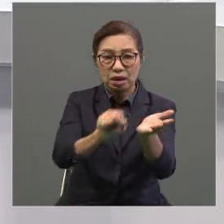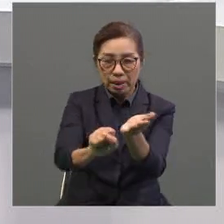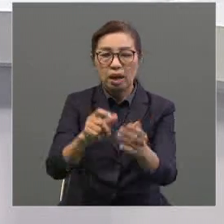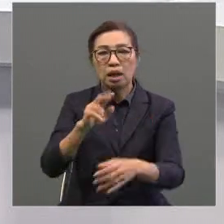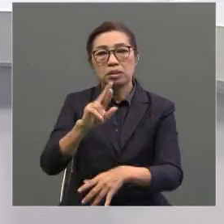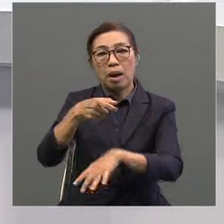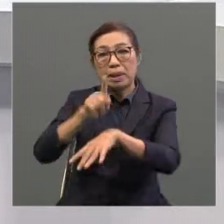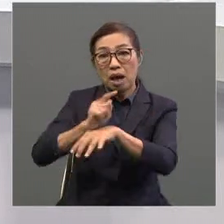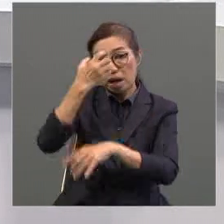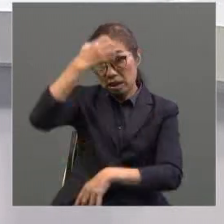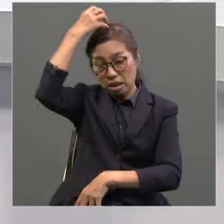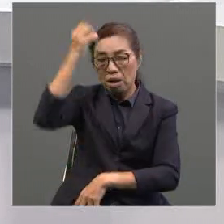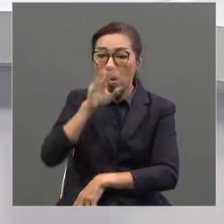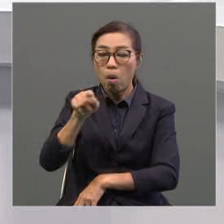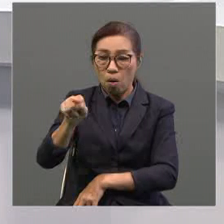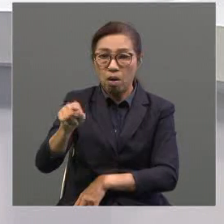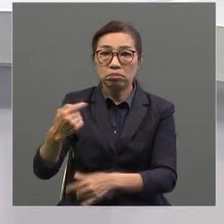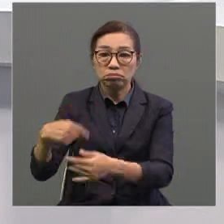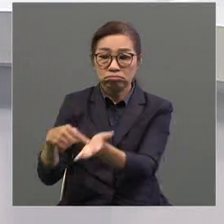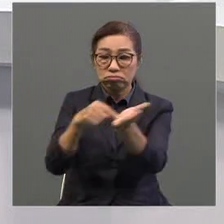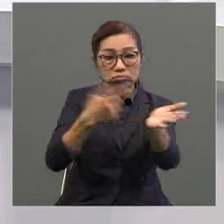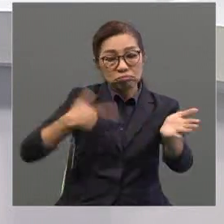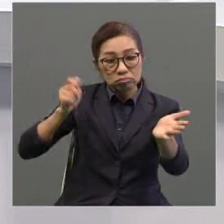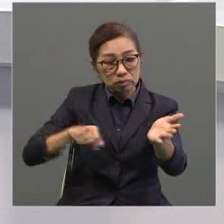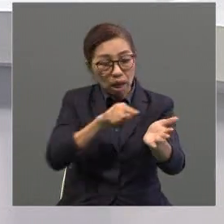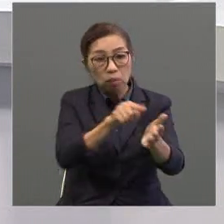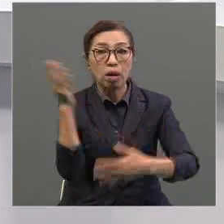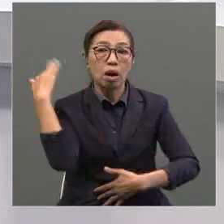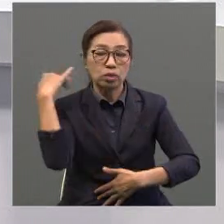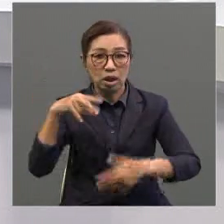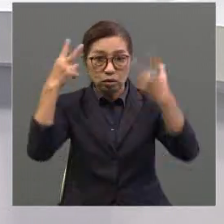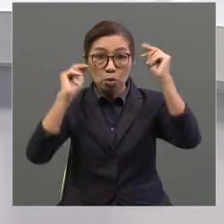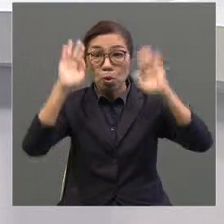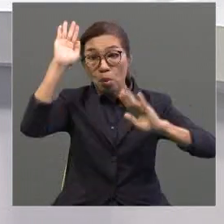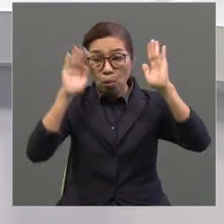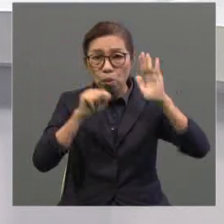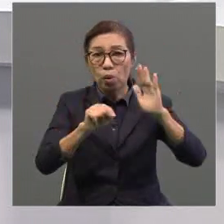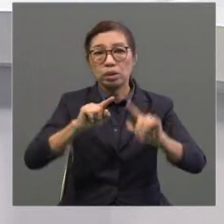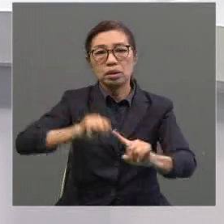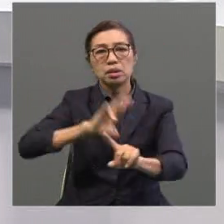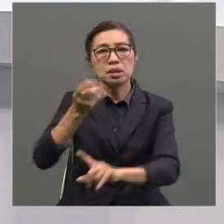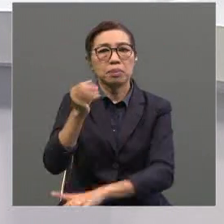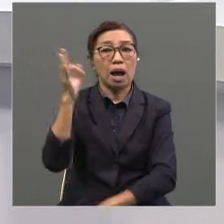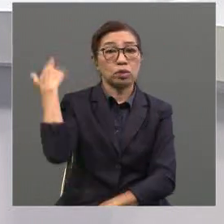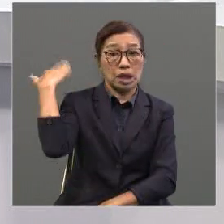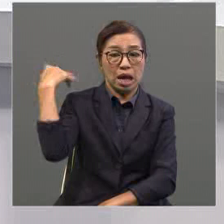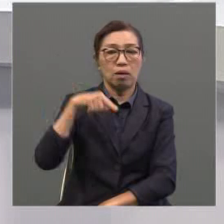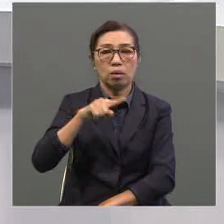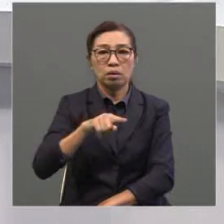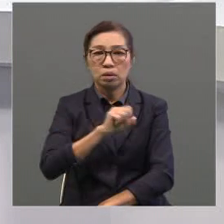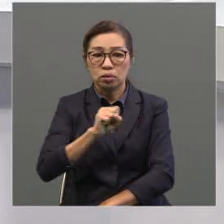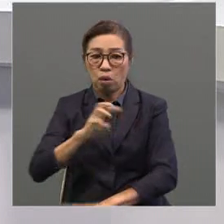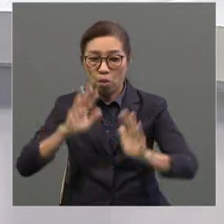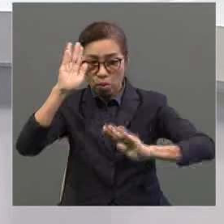ศาลรัฐธรรมนูญวินิจฉัยการลงมติเรื่องของญัตติการบวชนายกรัฐมนตรีเมื่อ 19กรกฎาคมที่ผ่านมาเนี่ย